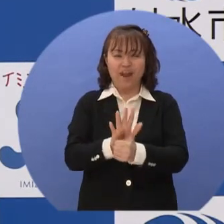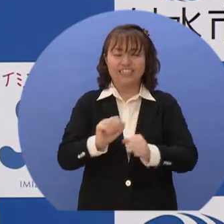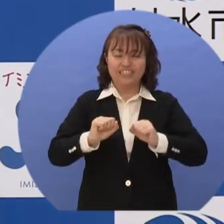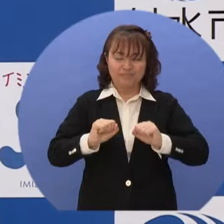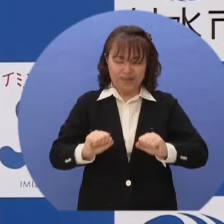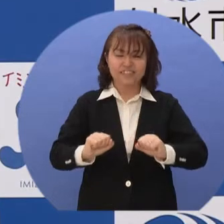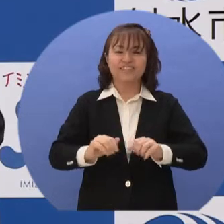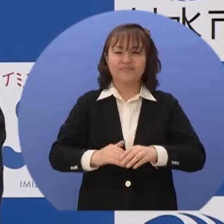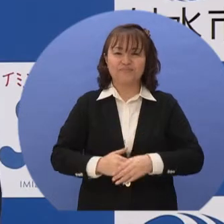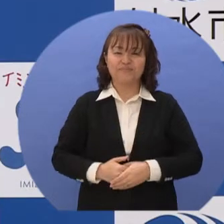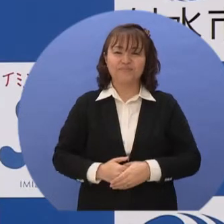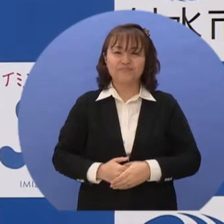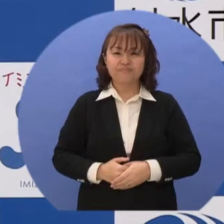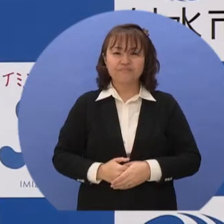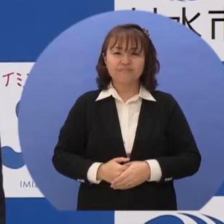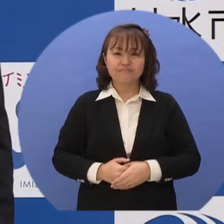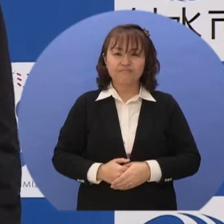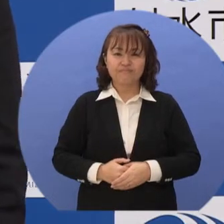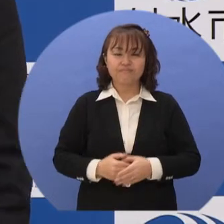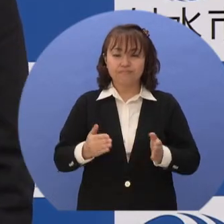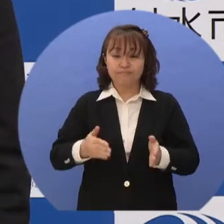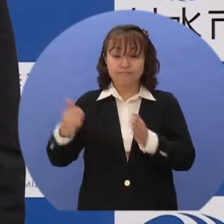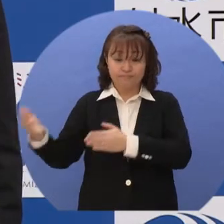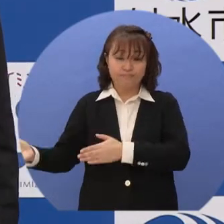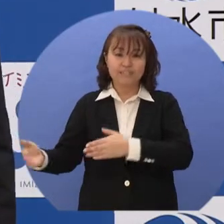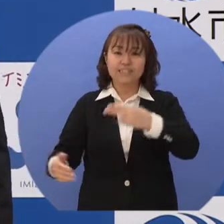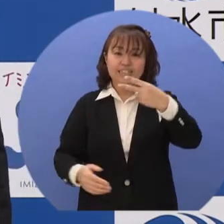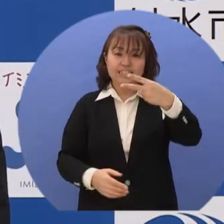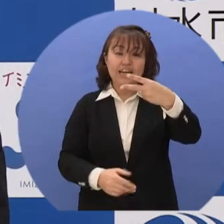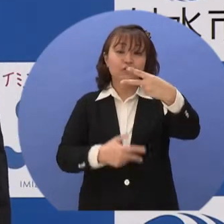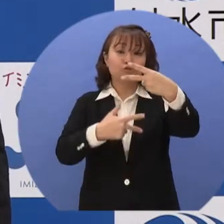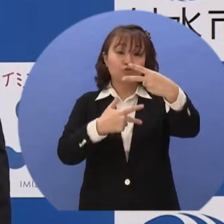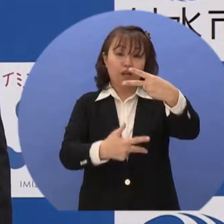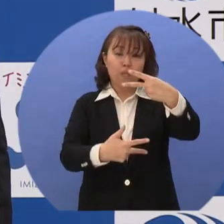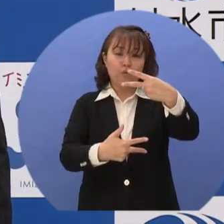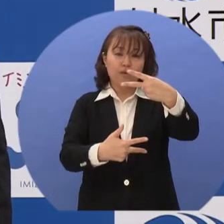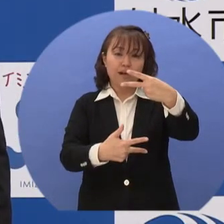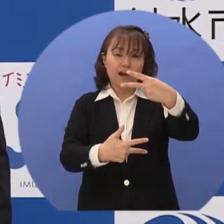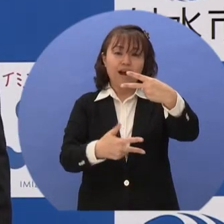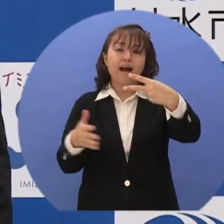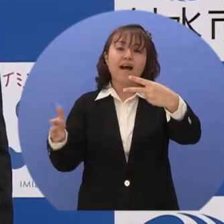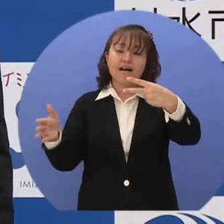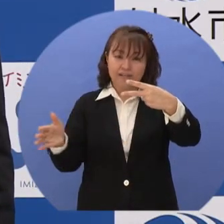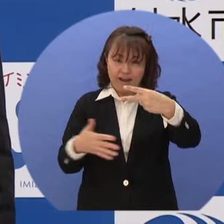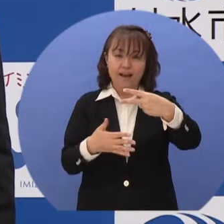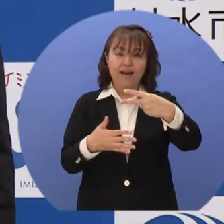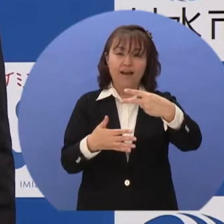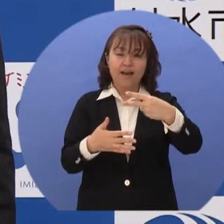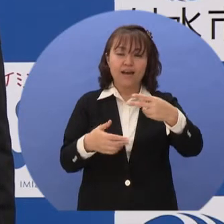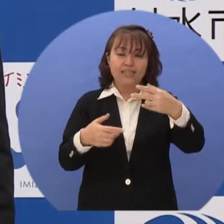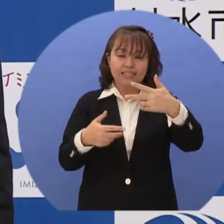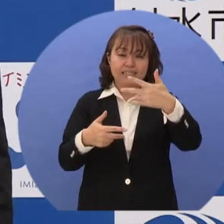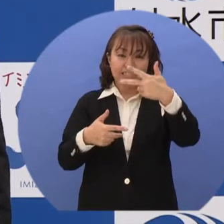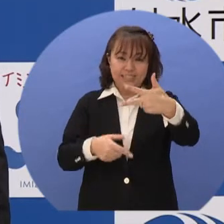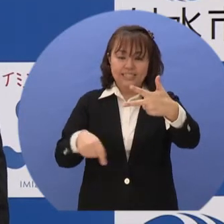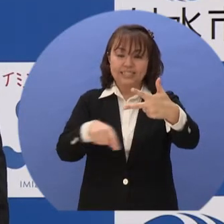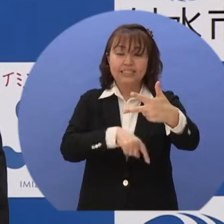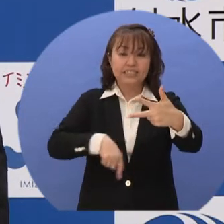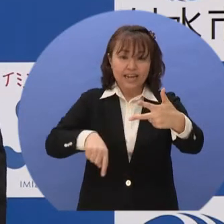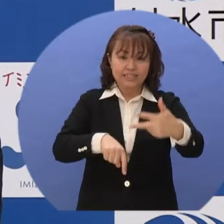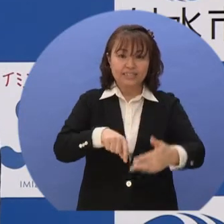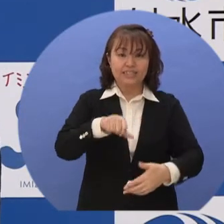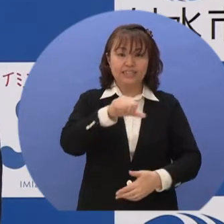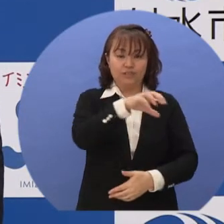ますあとま2月の7日からですねあの下村コミュニティセンターをに市内5箇所で